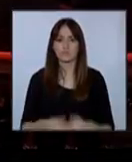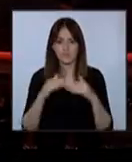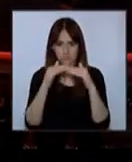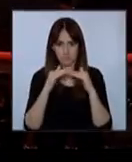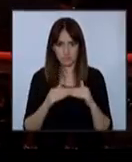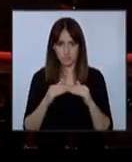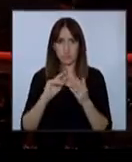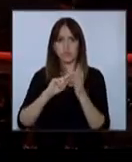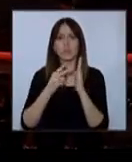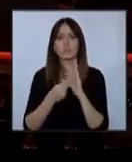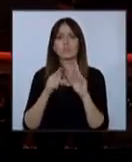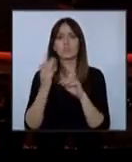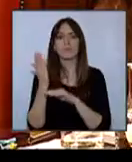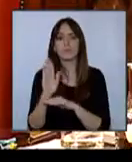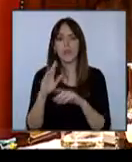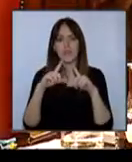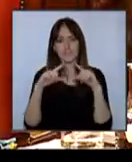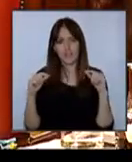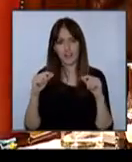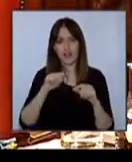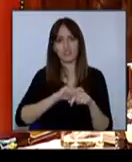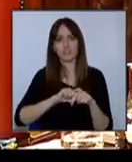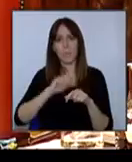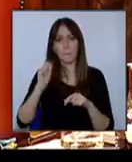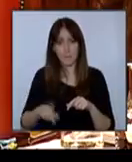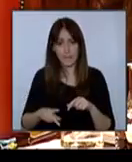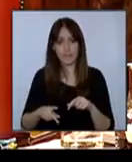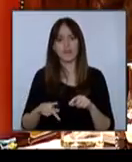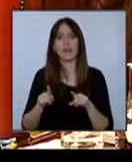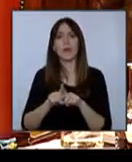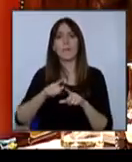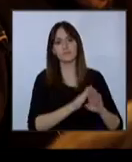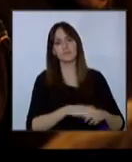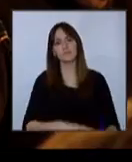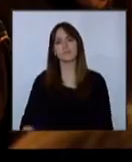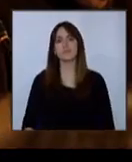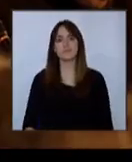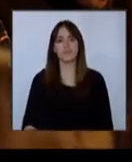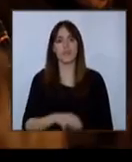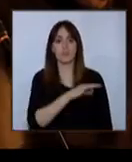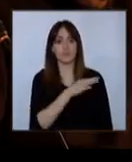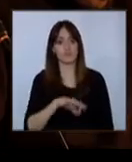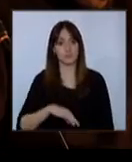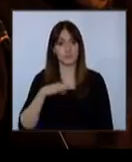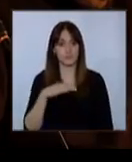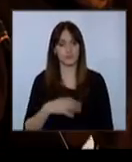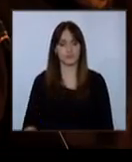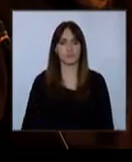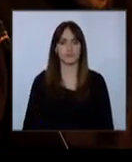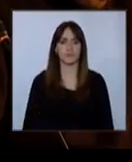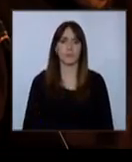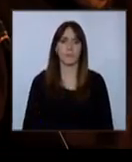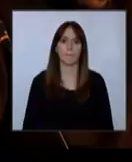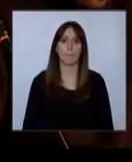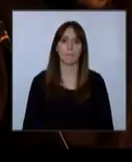Passem, doncs, a moció presentada per Esquerra Som Vic per establir un mercat de proximitat a la plaça dels Màrtirs de Vic. Senyor Anglada. Sí, gràcies.